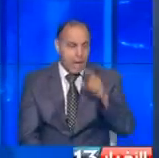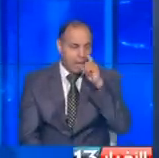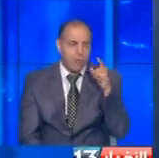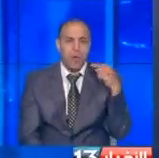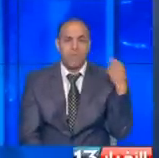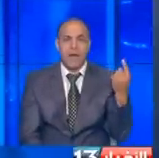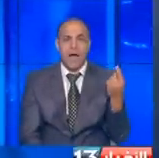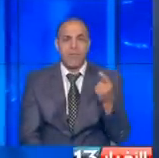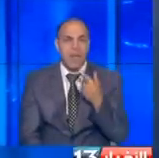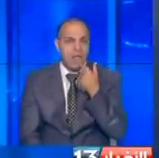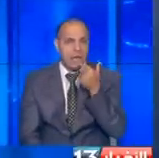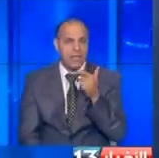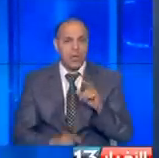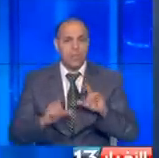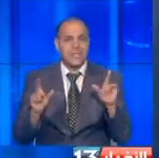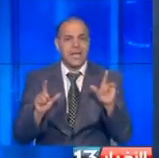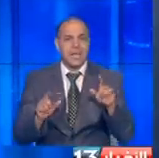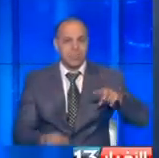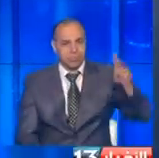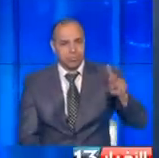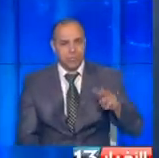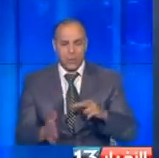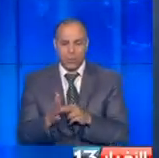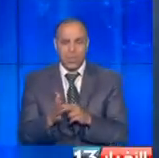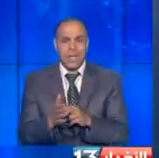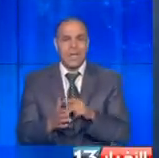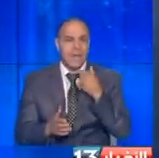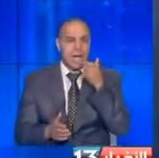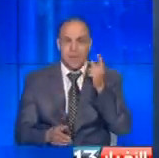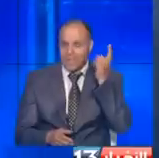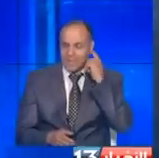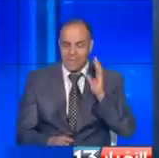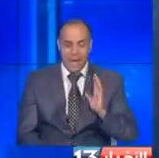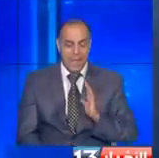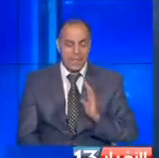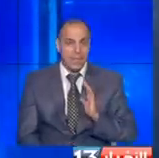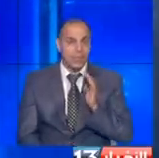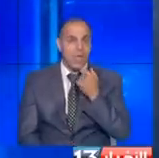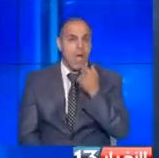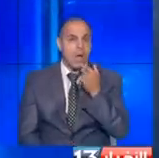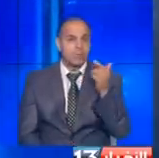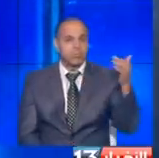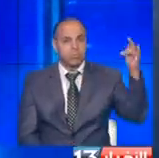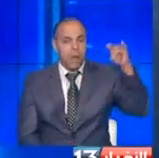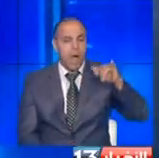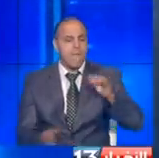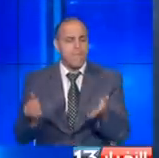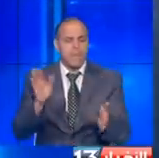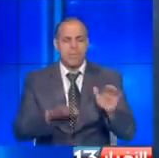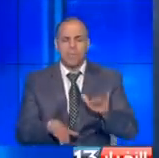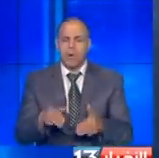عربيا ودوليا، ذكرت وسائل إعلام رسمية سورية نقلا عن مصدر عسكري سقوط عشرات